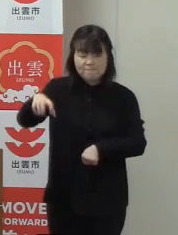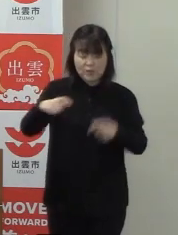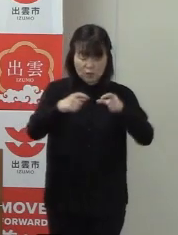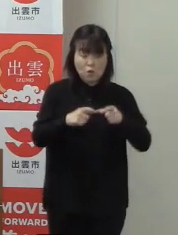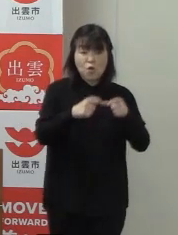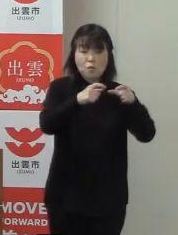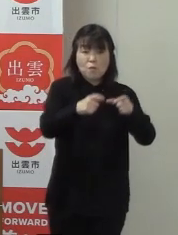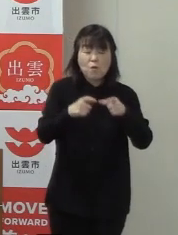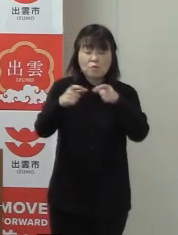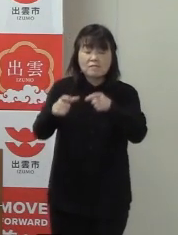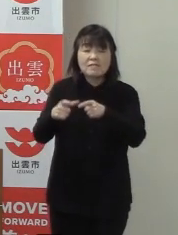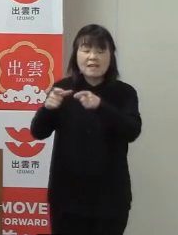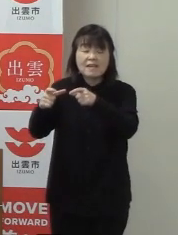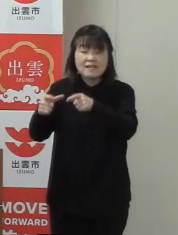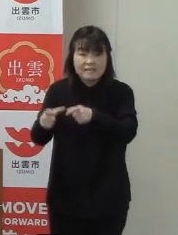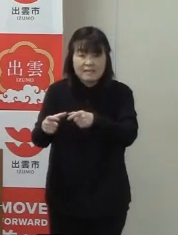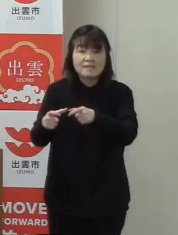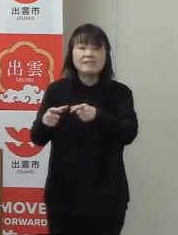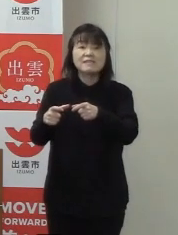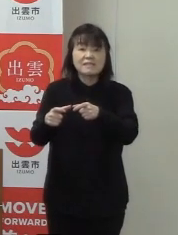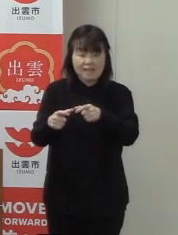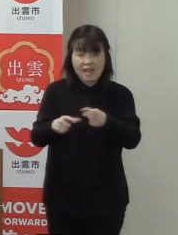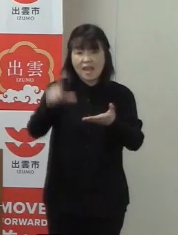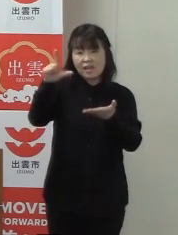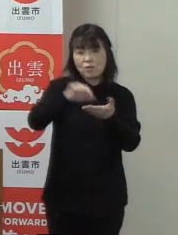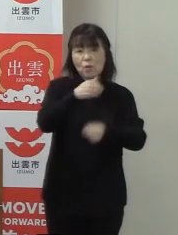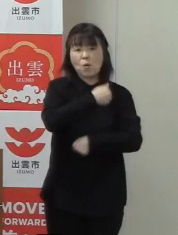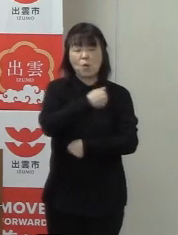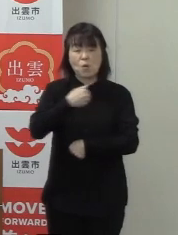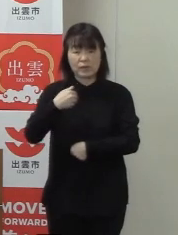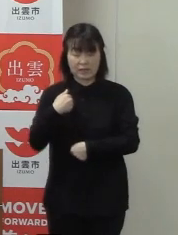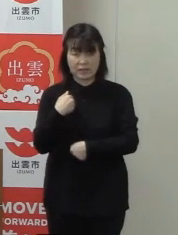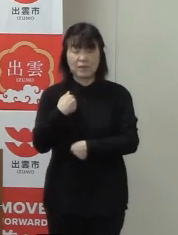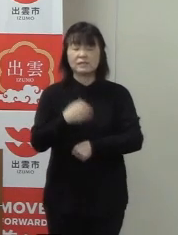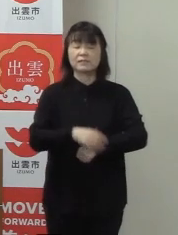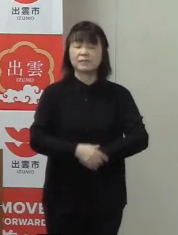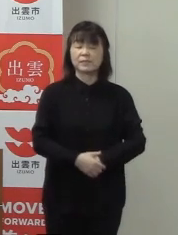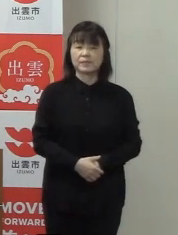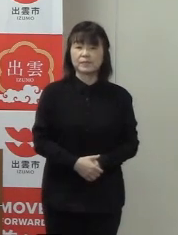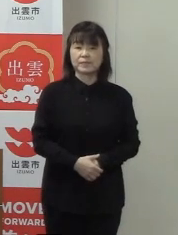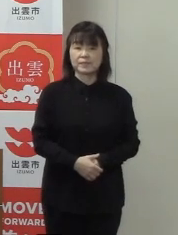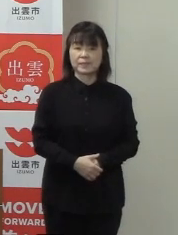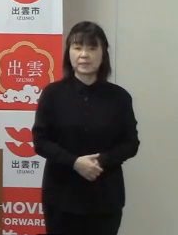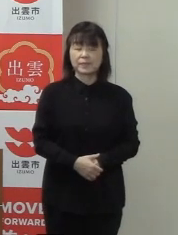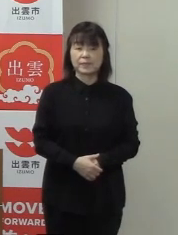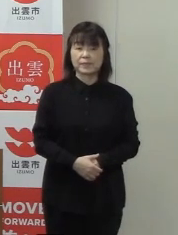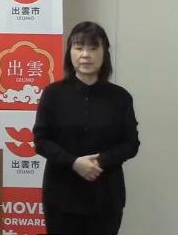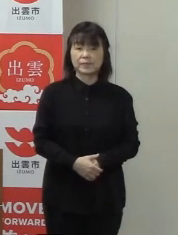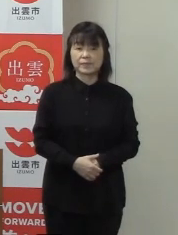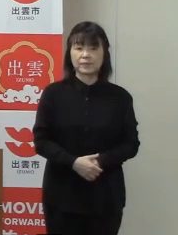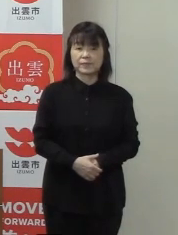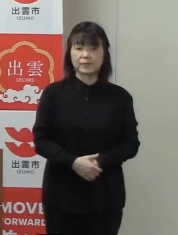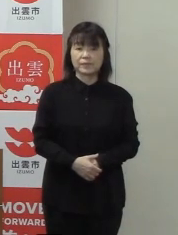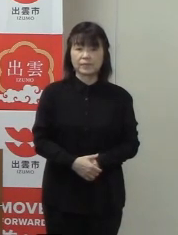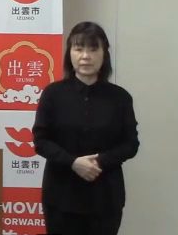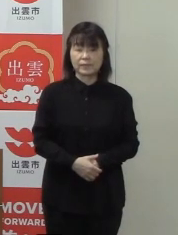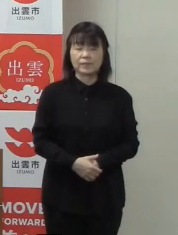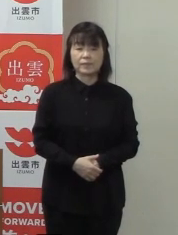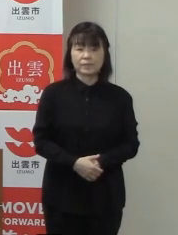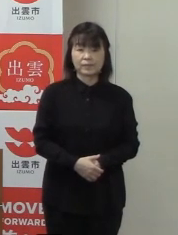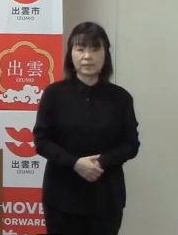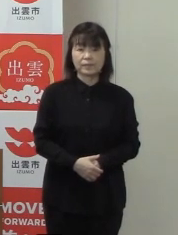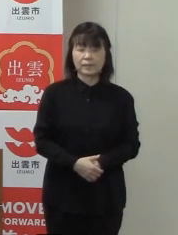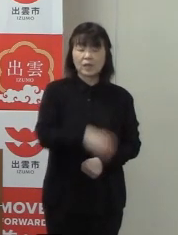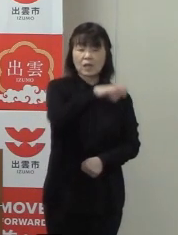ので、ここでの施設での利用をお願いしたいというふうに思います。13の施設